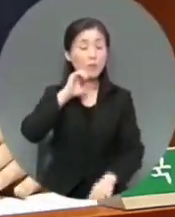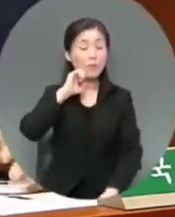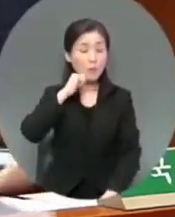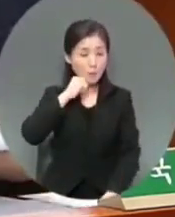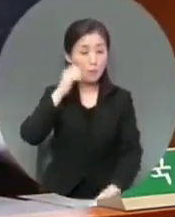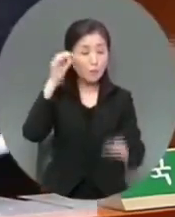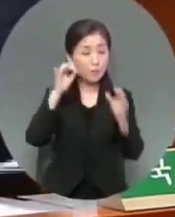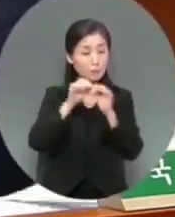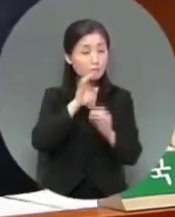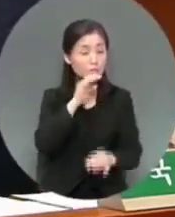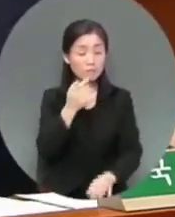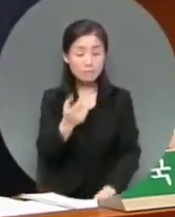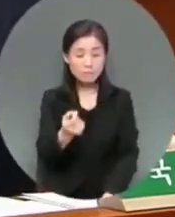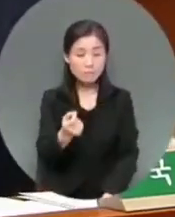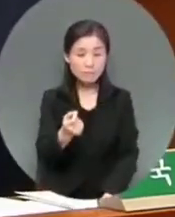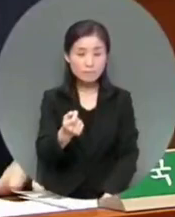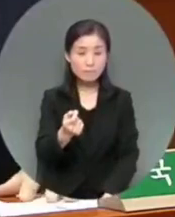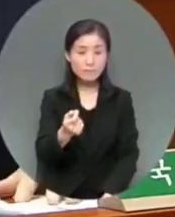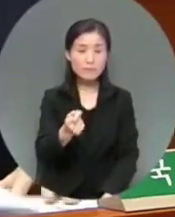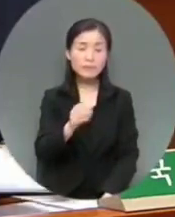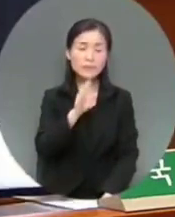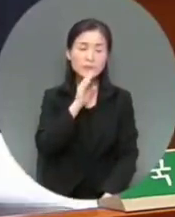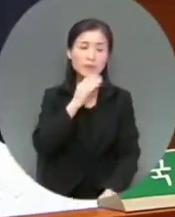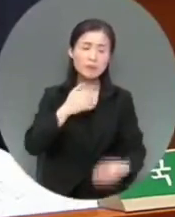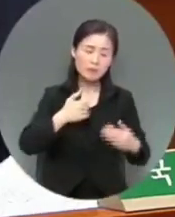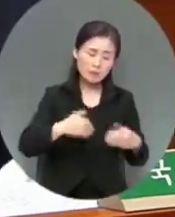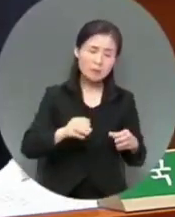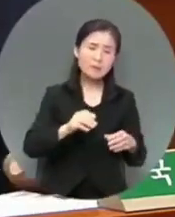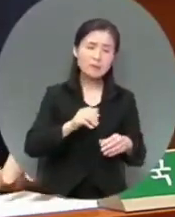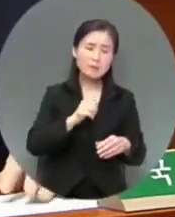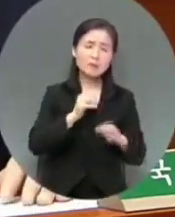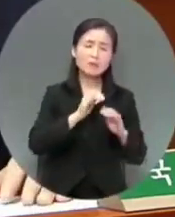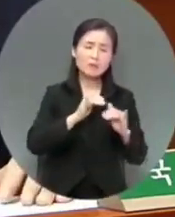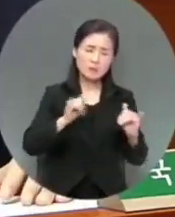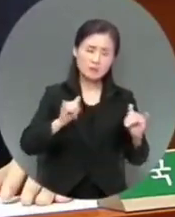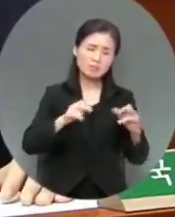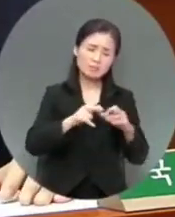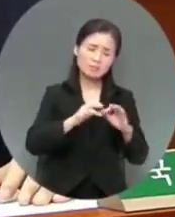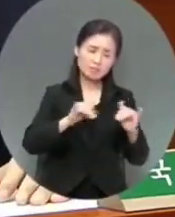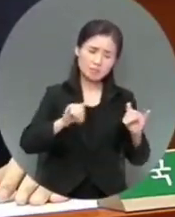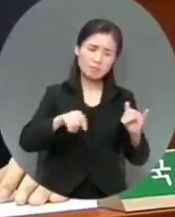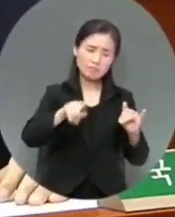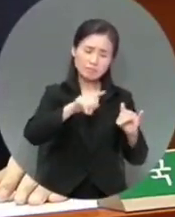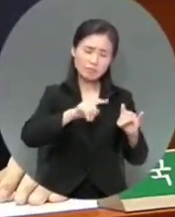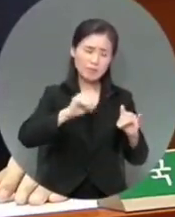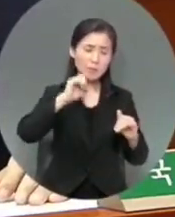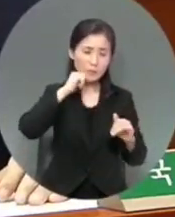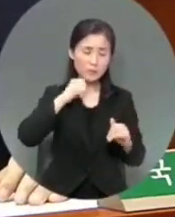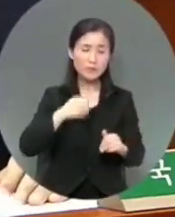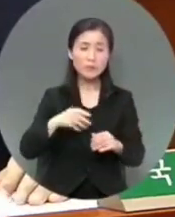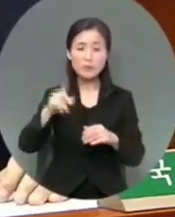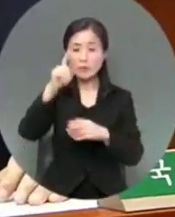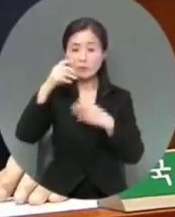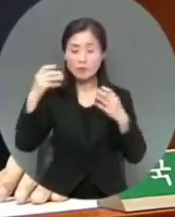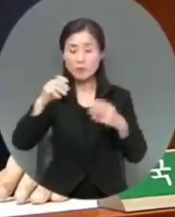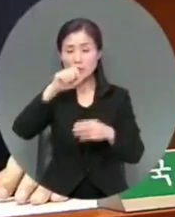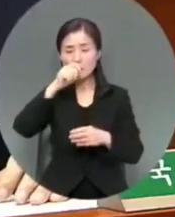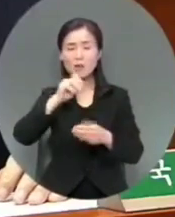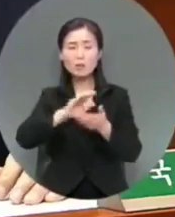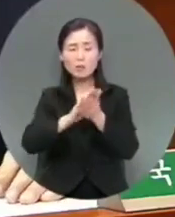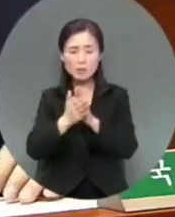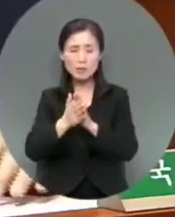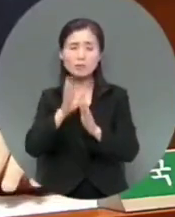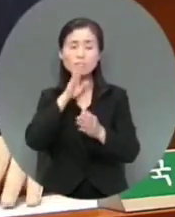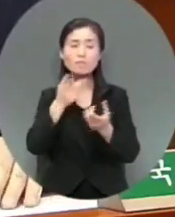것은 동의하시죠? 네, 특히 약자들의 그렇죠. 처지가 대단히 어렵습니다. 그래, 정부가 예산에 변화를 주는 것은 당연할